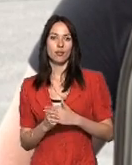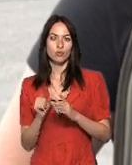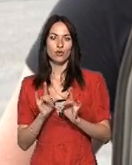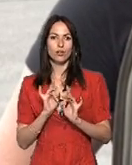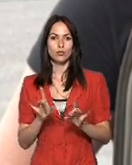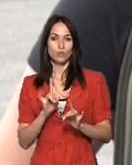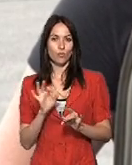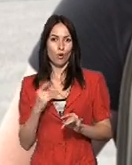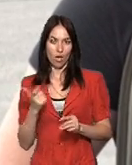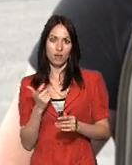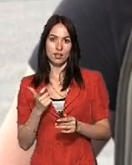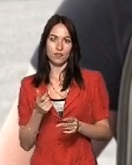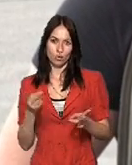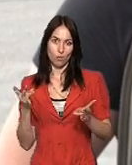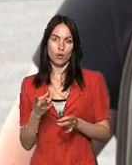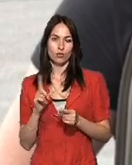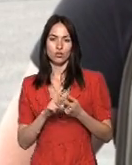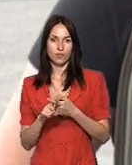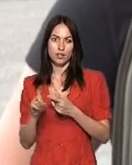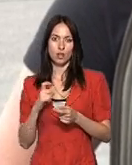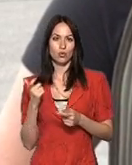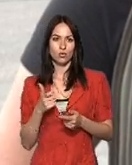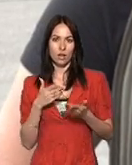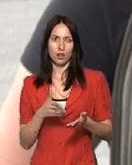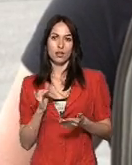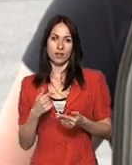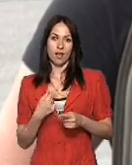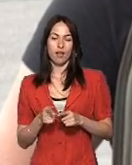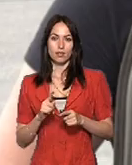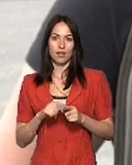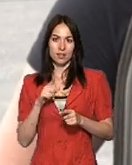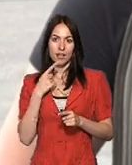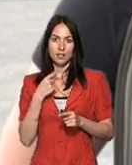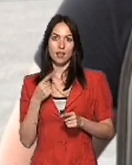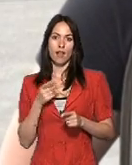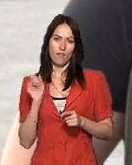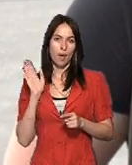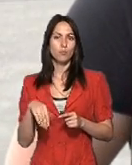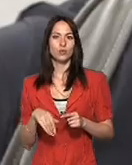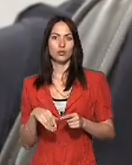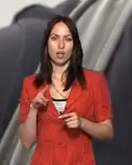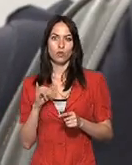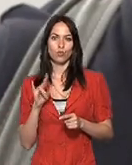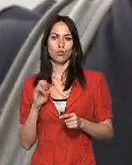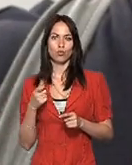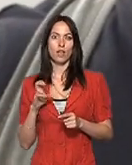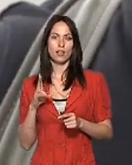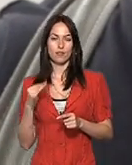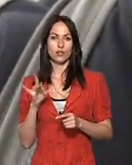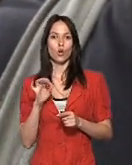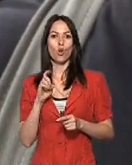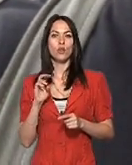щось про Харків, то має це бути щось пов'язане з Харковом. І я так сказав, а пускай це буде Дунаєвський. Розенфельд